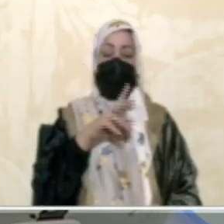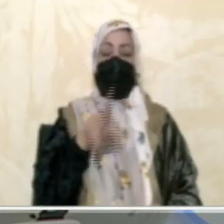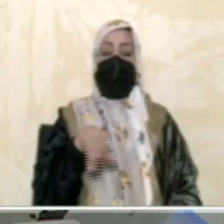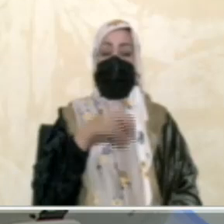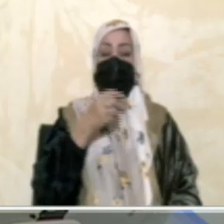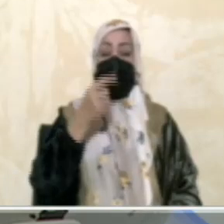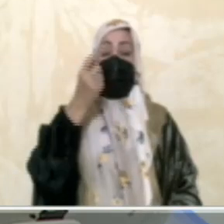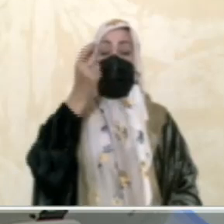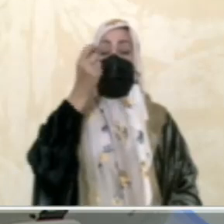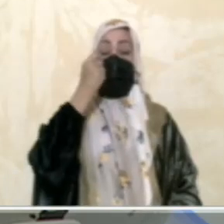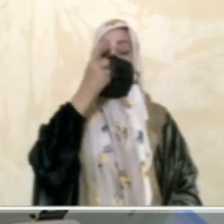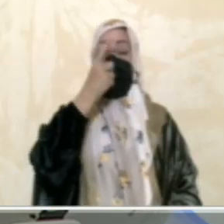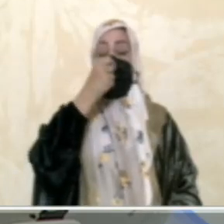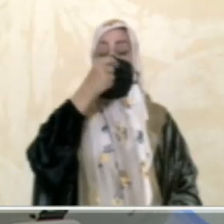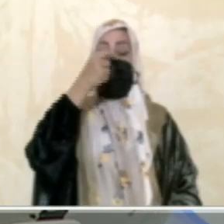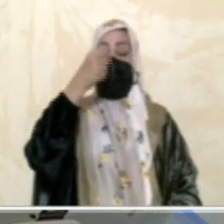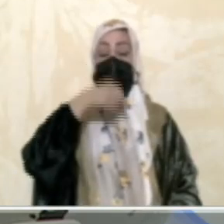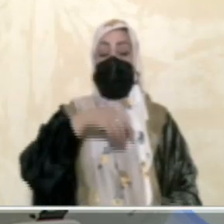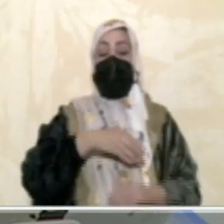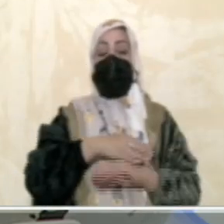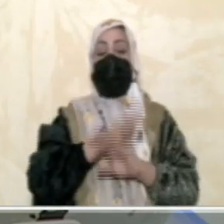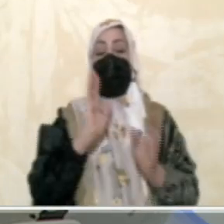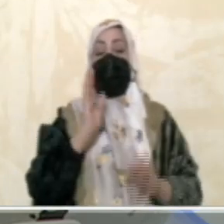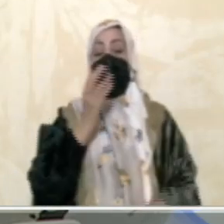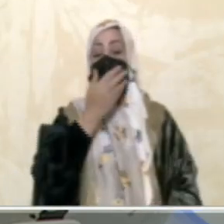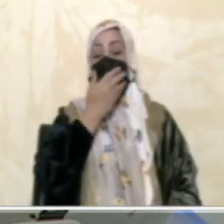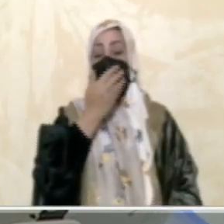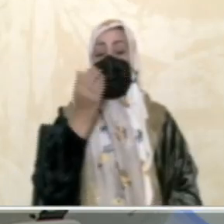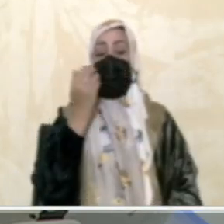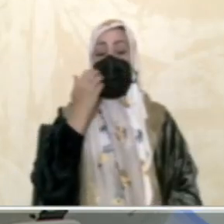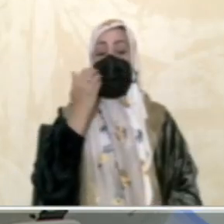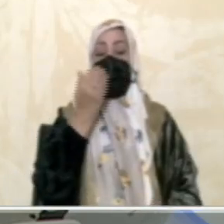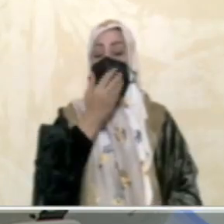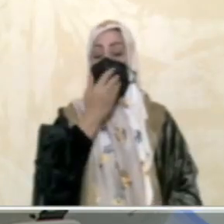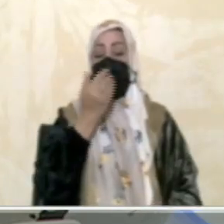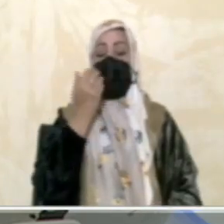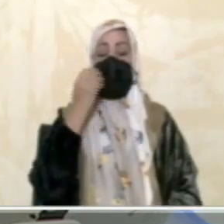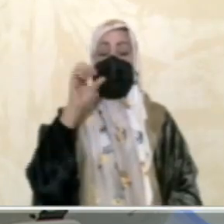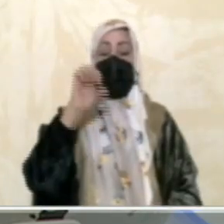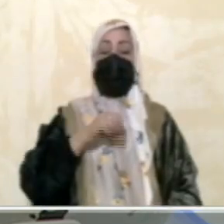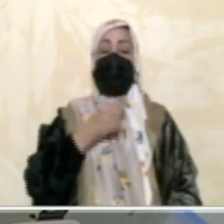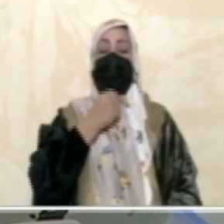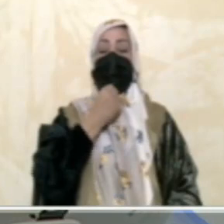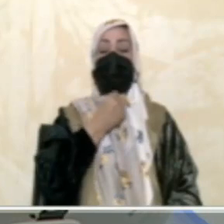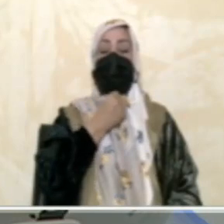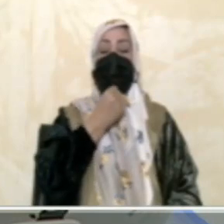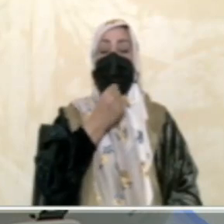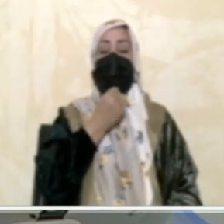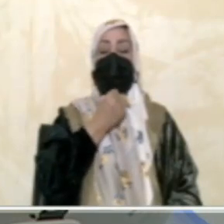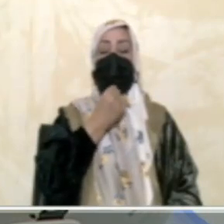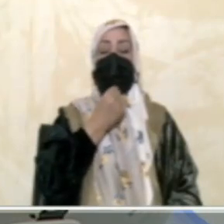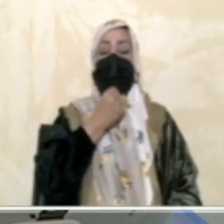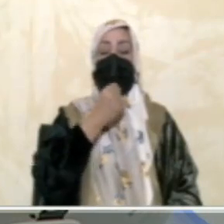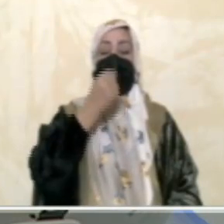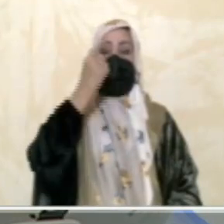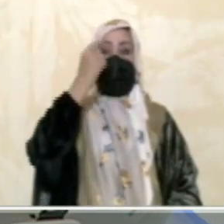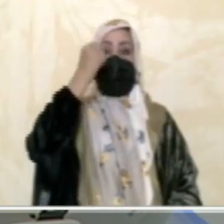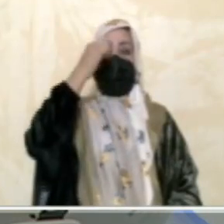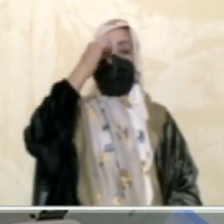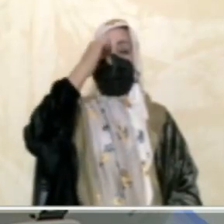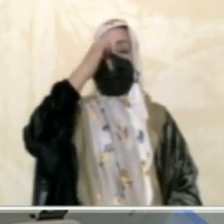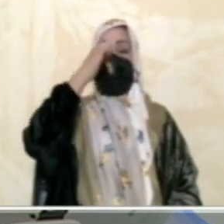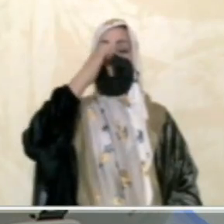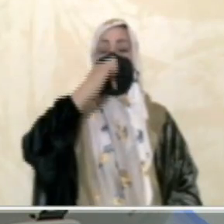رمضان فوجد طعمها في الحلق تبننها واستطعمها في الحلق فانها تكون